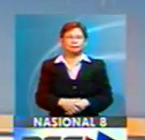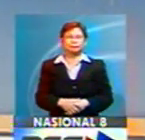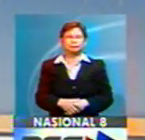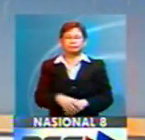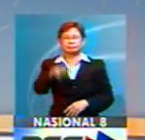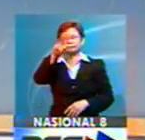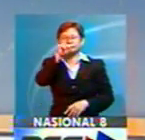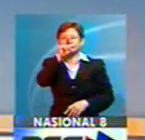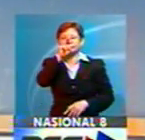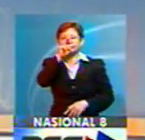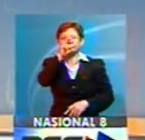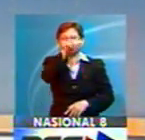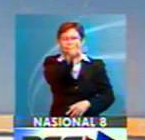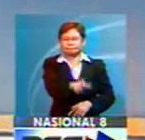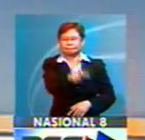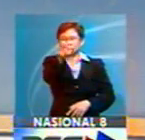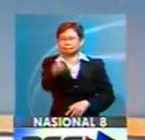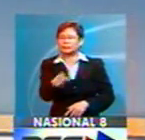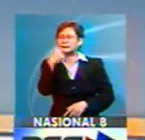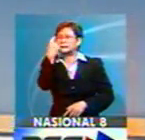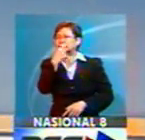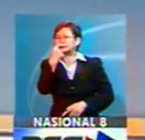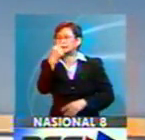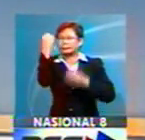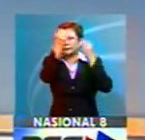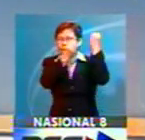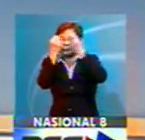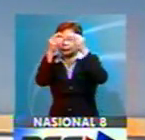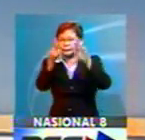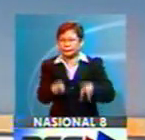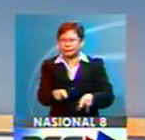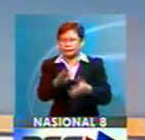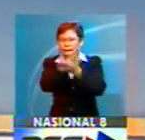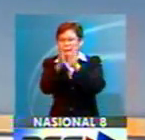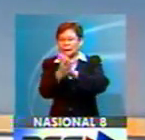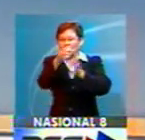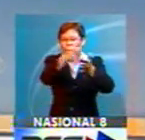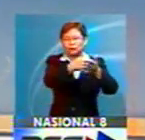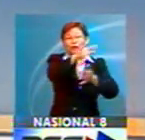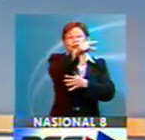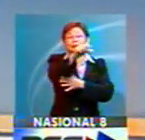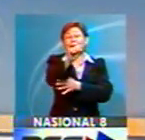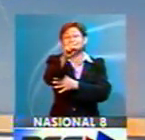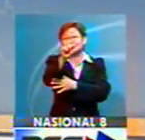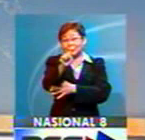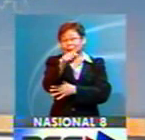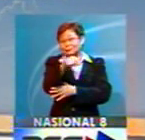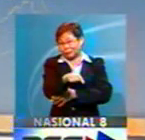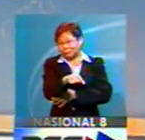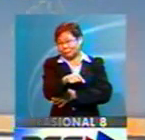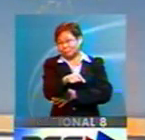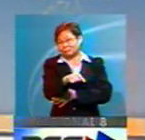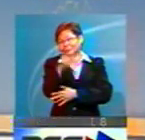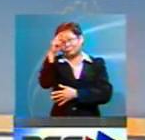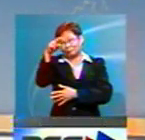Tindakan tegas akan dikenakan terhadap mana-mana pihak yang cuba mengelirukan rakyat dengan menjadikan cukai barang dan perkhidmatan GST